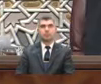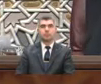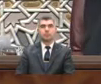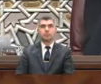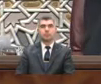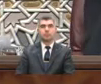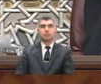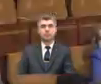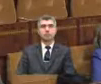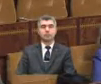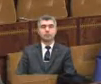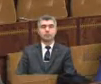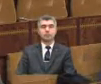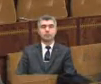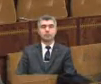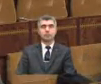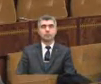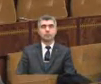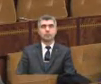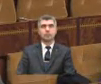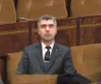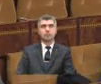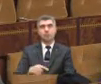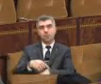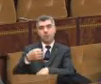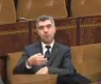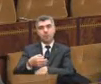السيد نائب السيد نائب